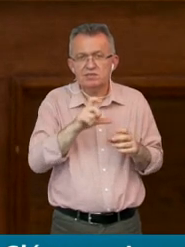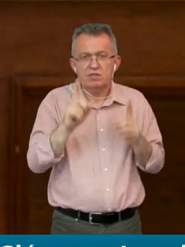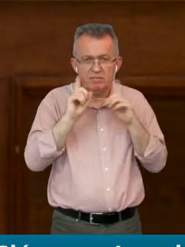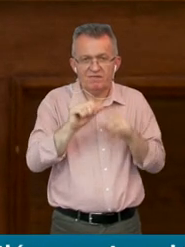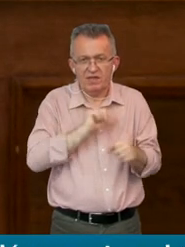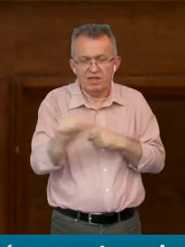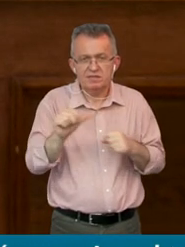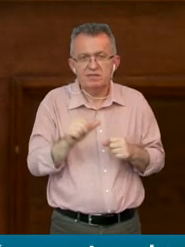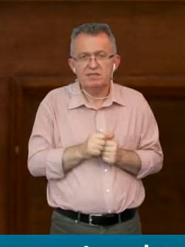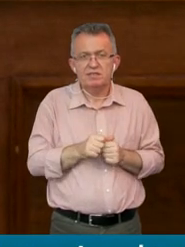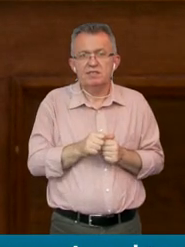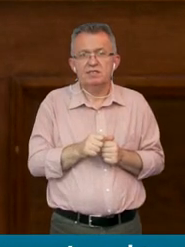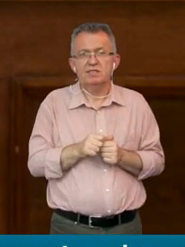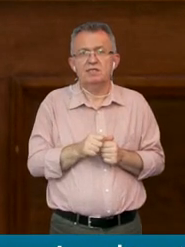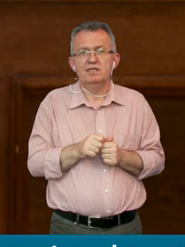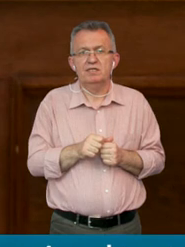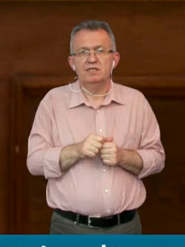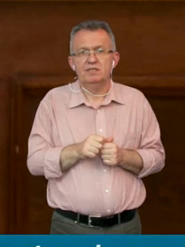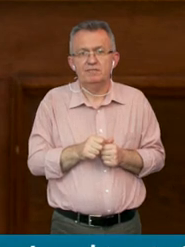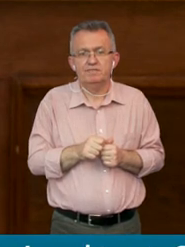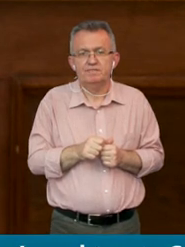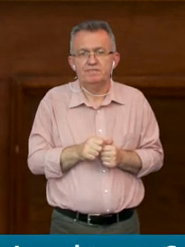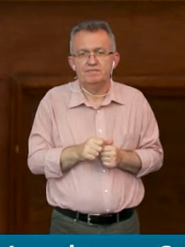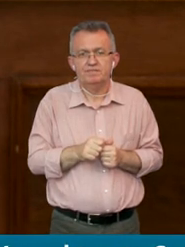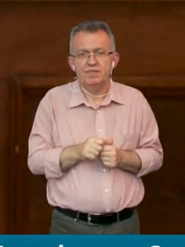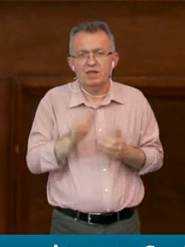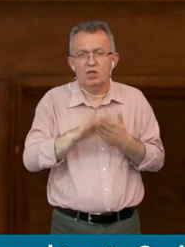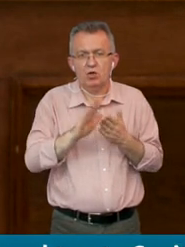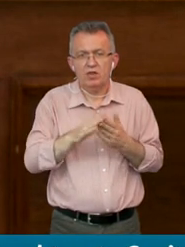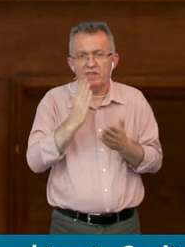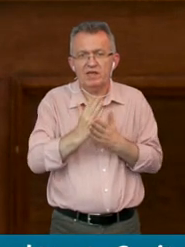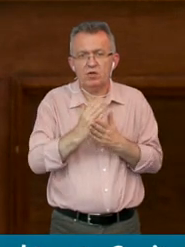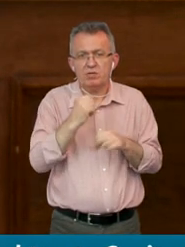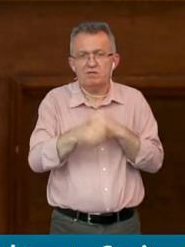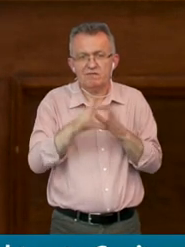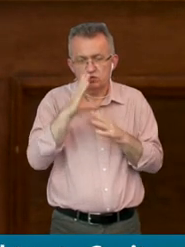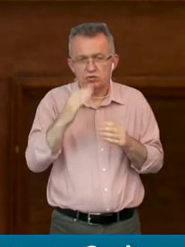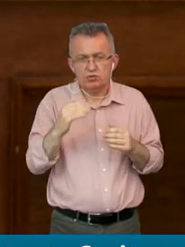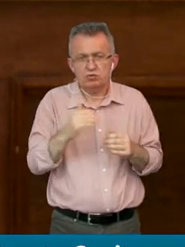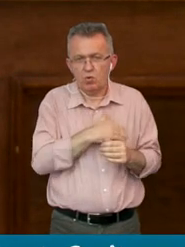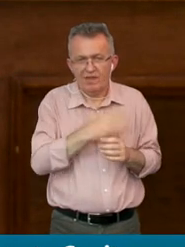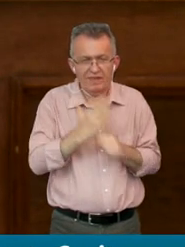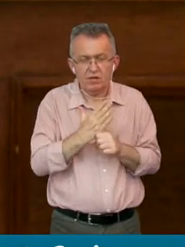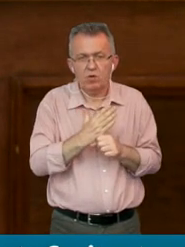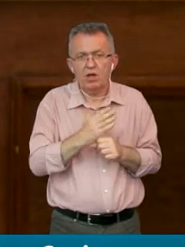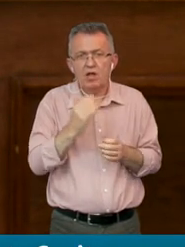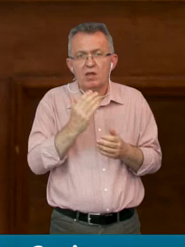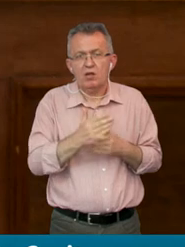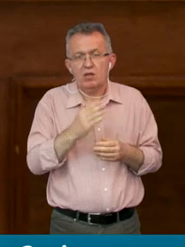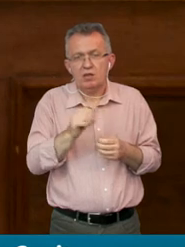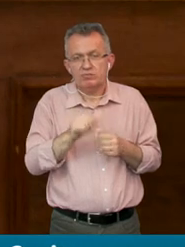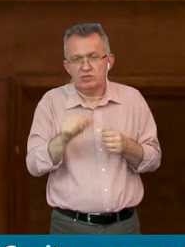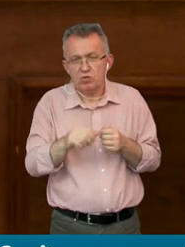jest, że te nagrody otrzymają tylko nauczyciele pracujący w szkołach, natomiast nauczyciele przedszkolni